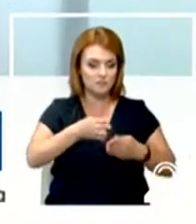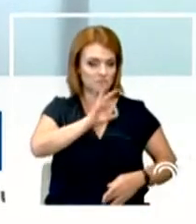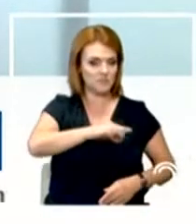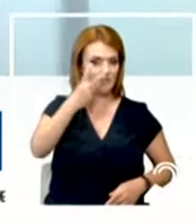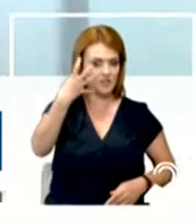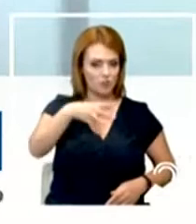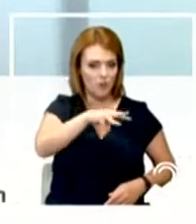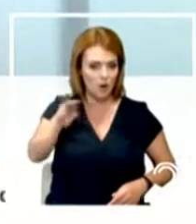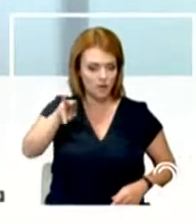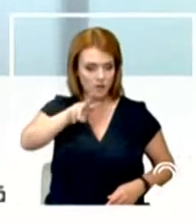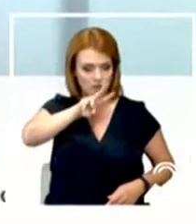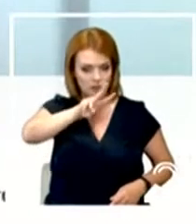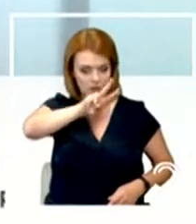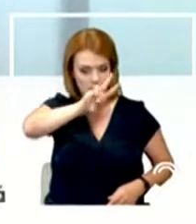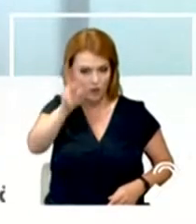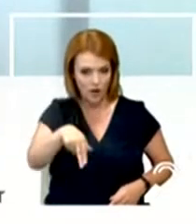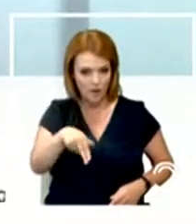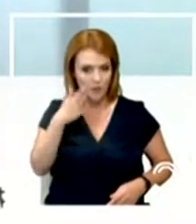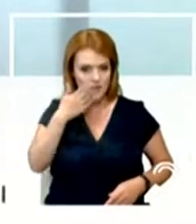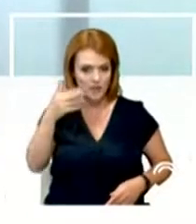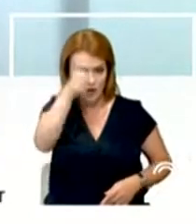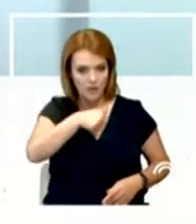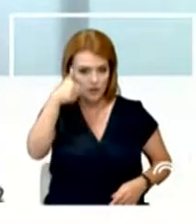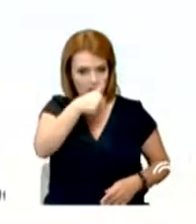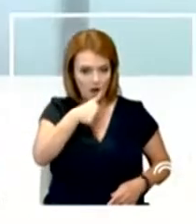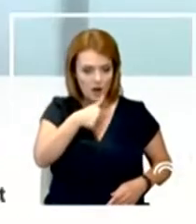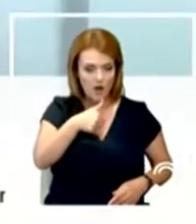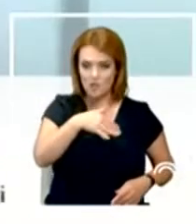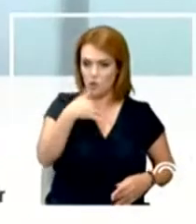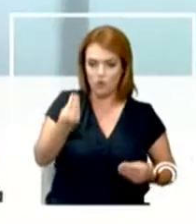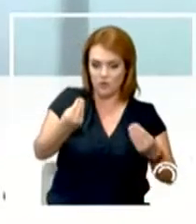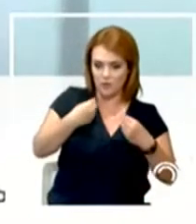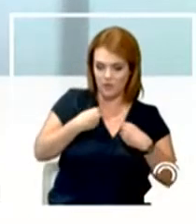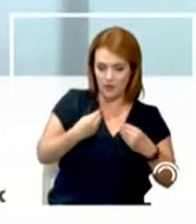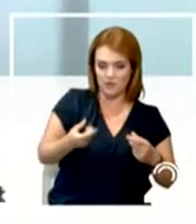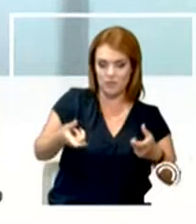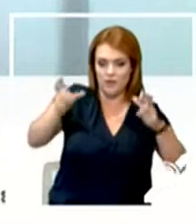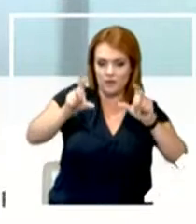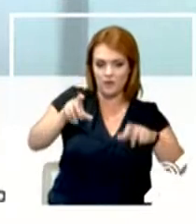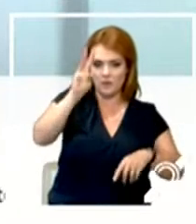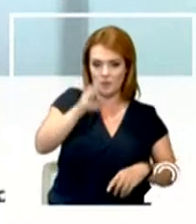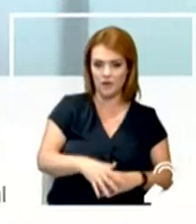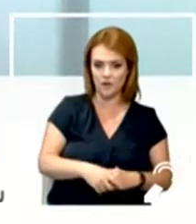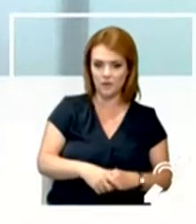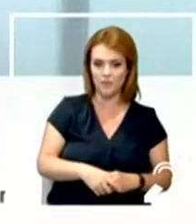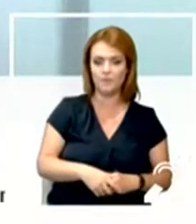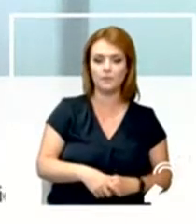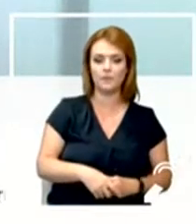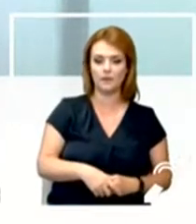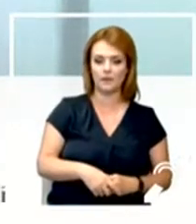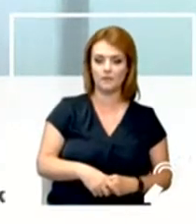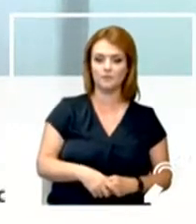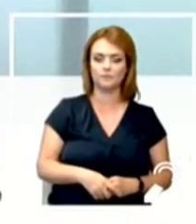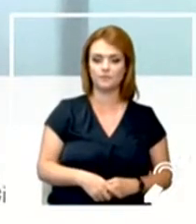£240 million profit over the last 2 years are unwilling to share that. In 2020, the same company paid